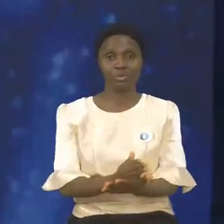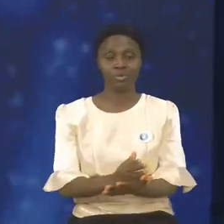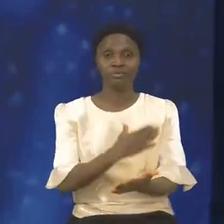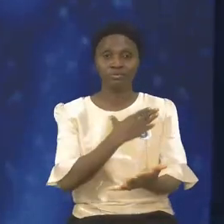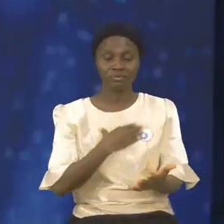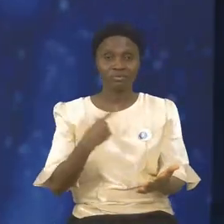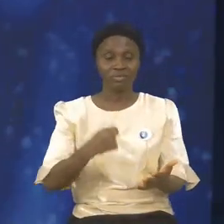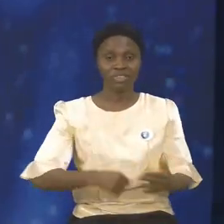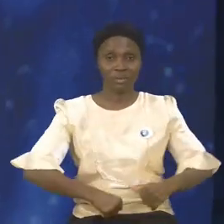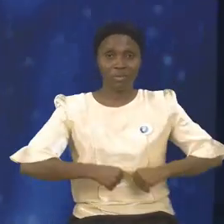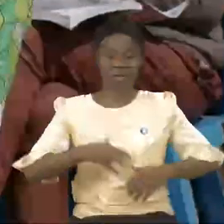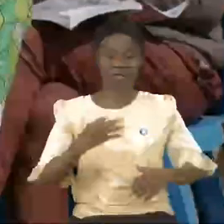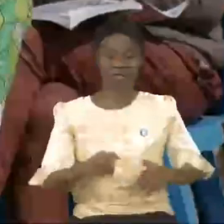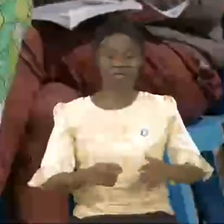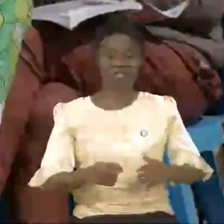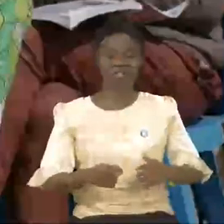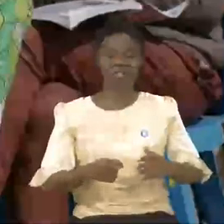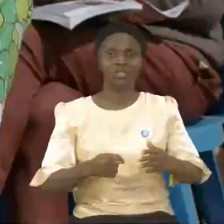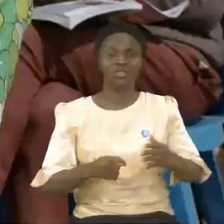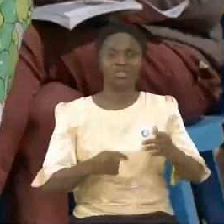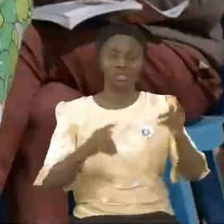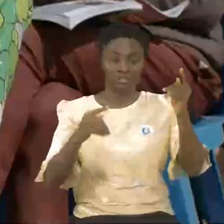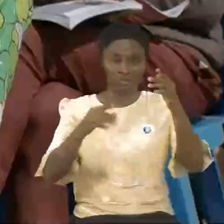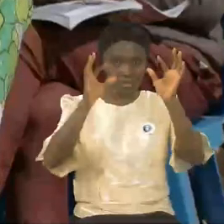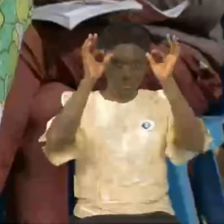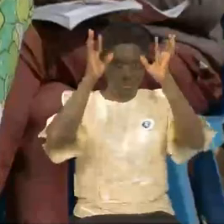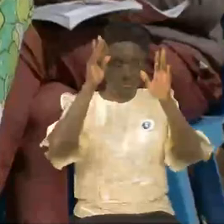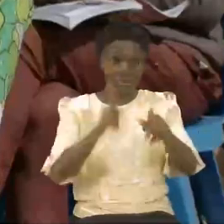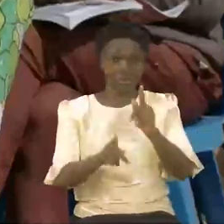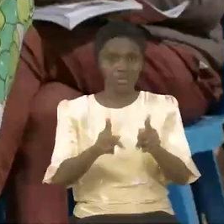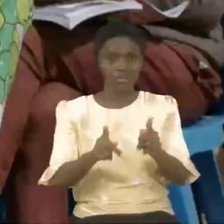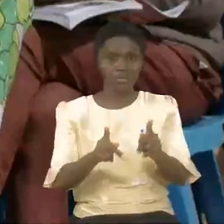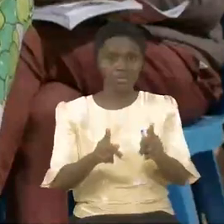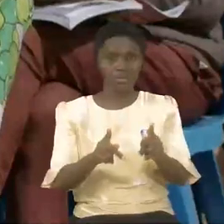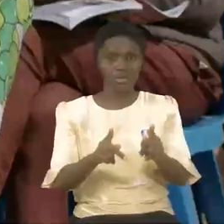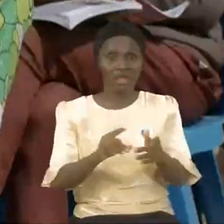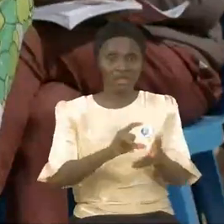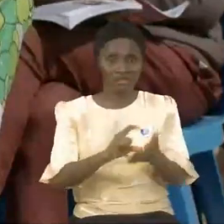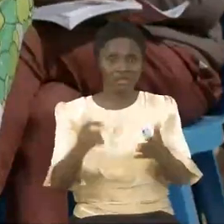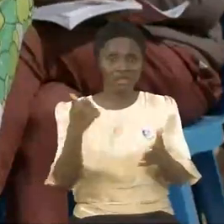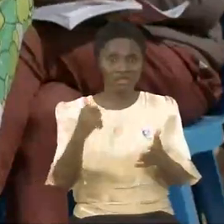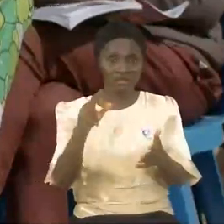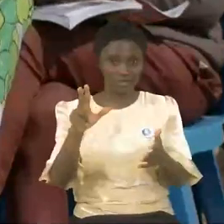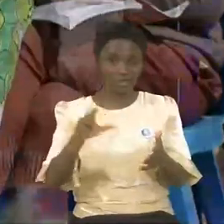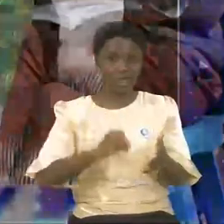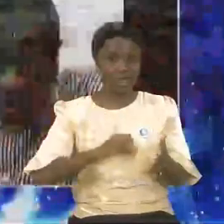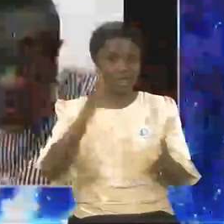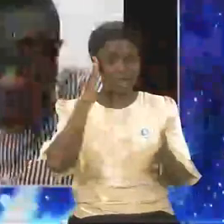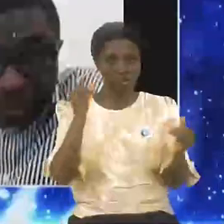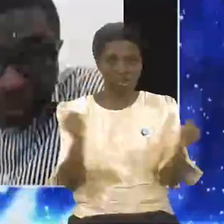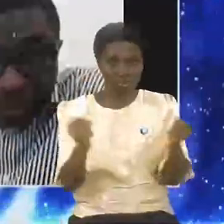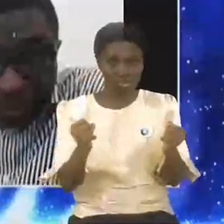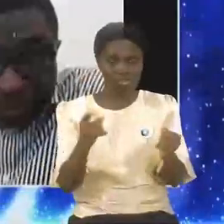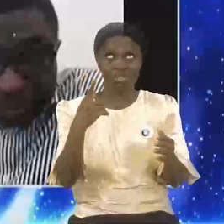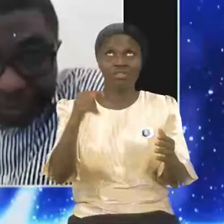des tyrans verset 13 13 îles c'est pourquoi j'ai branlerai